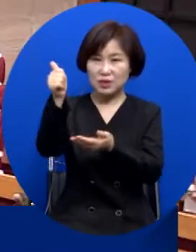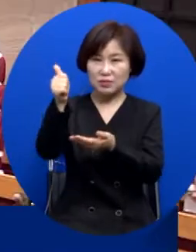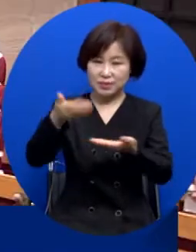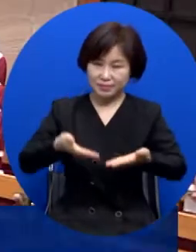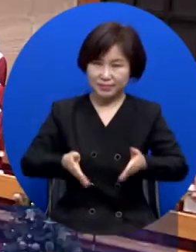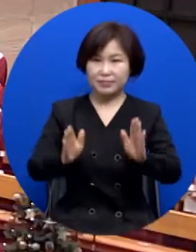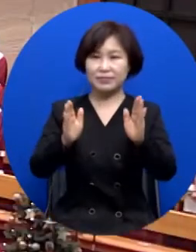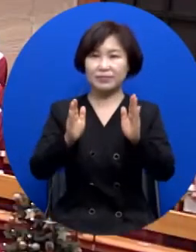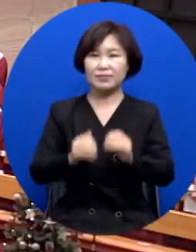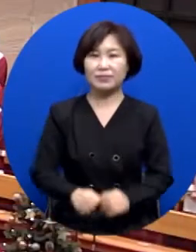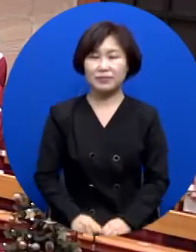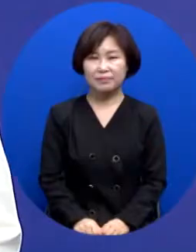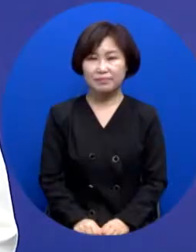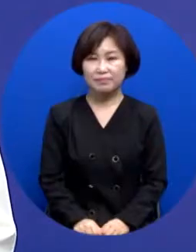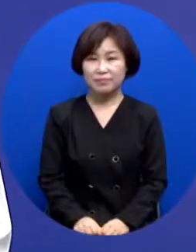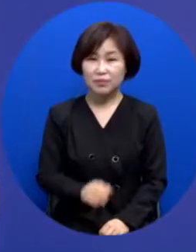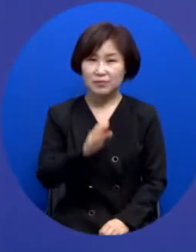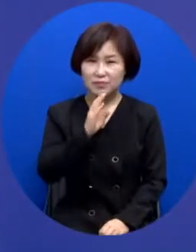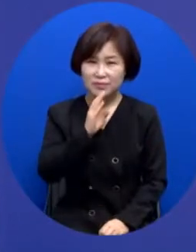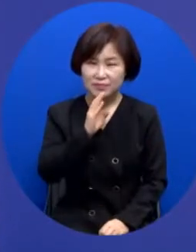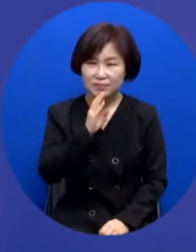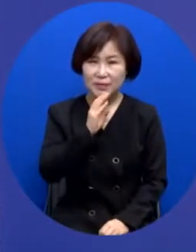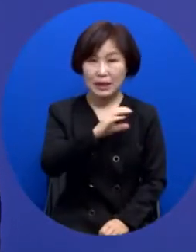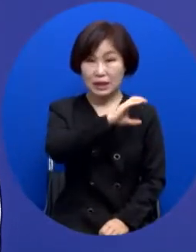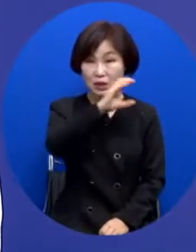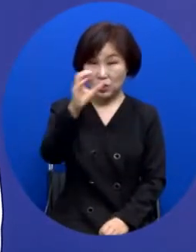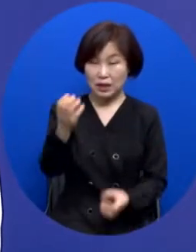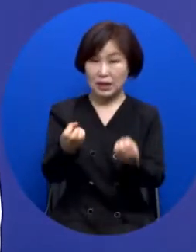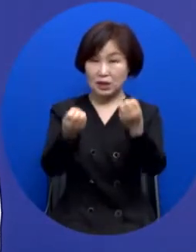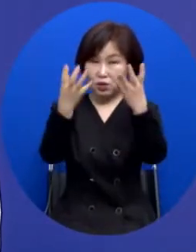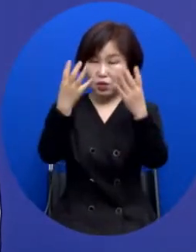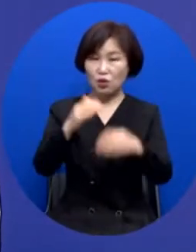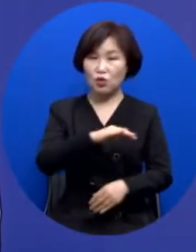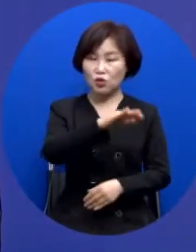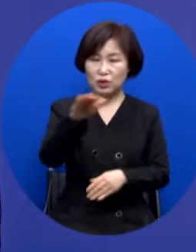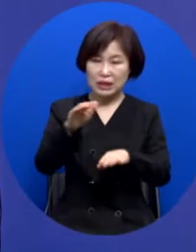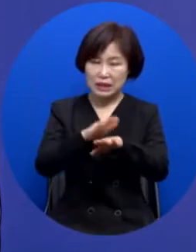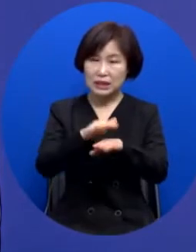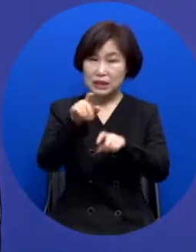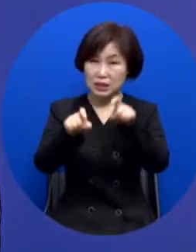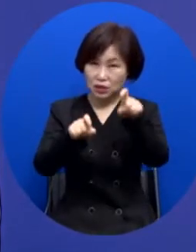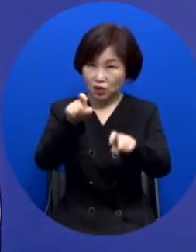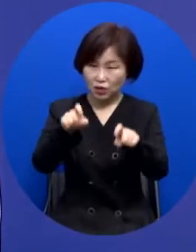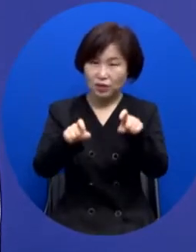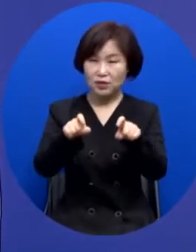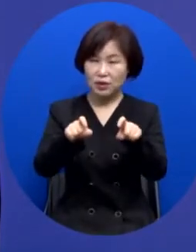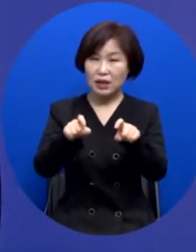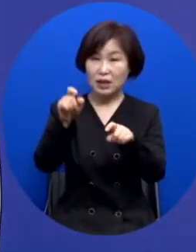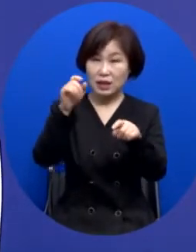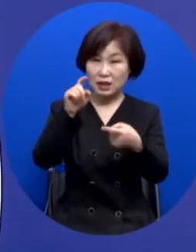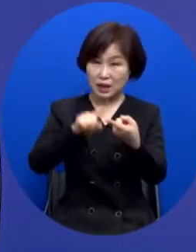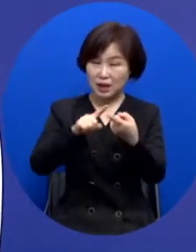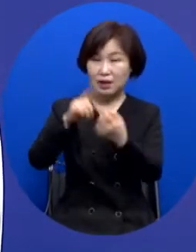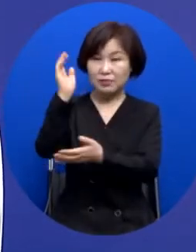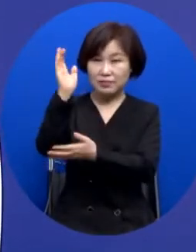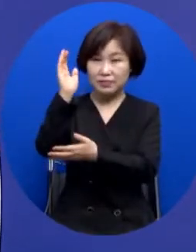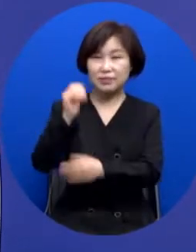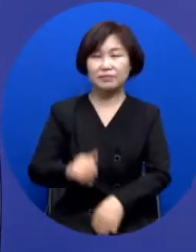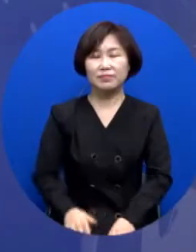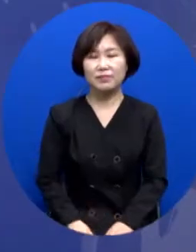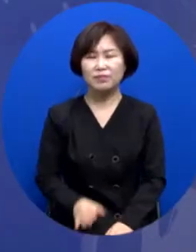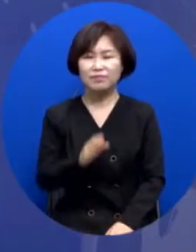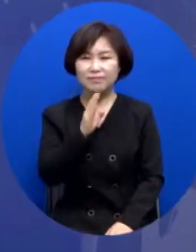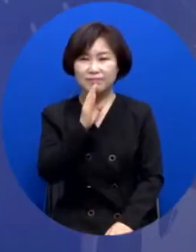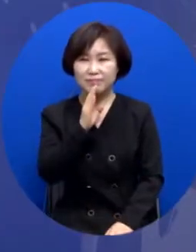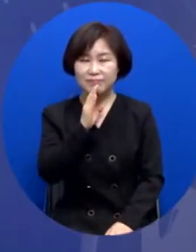것입니다. 또 성탄을 맞아서 성도로서 우리가 실천해야 할 내용들을 제시한 설교도 있었다고요. 네,